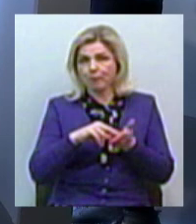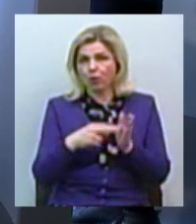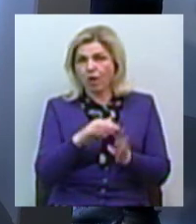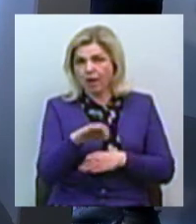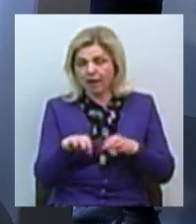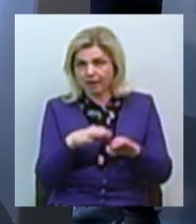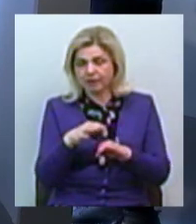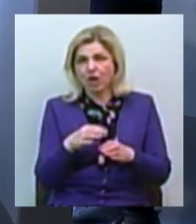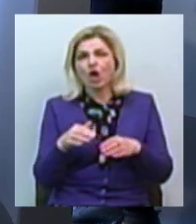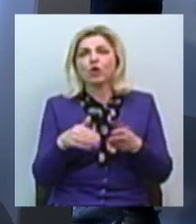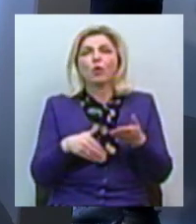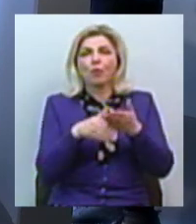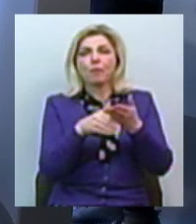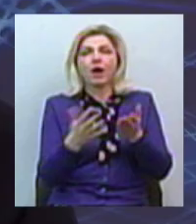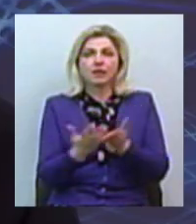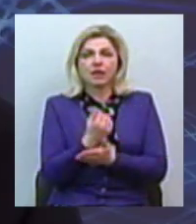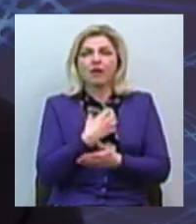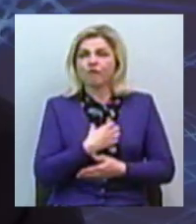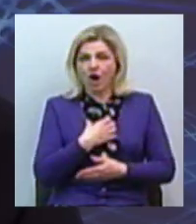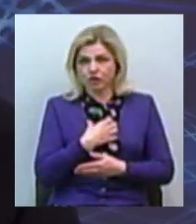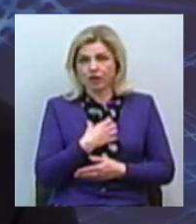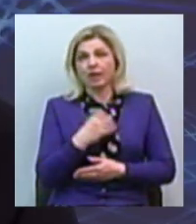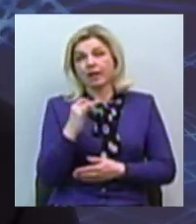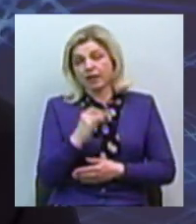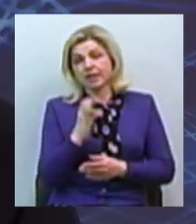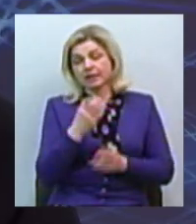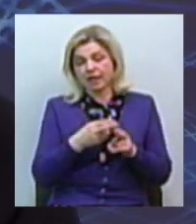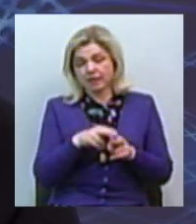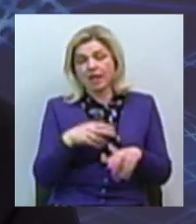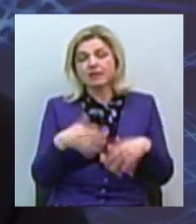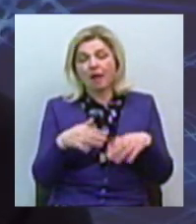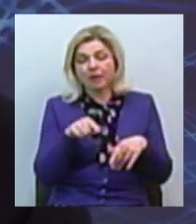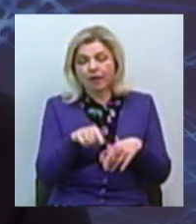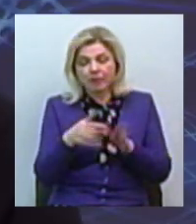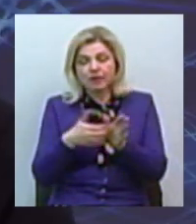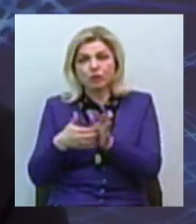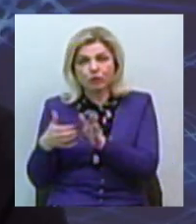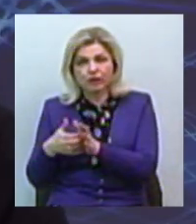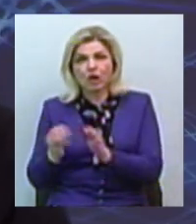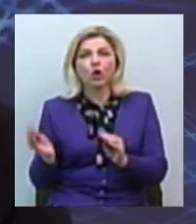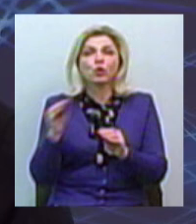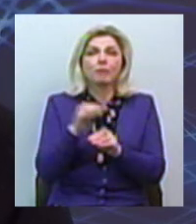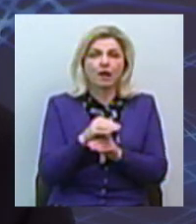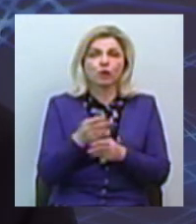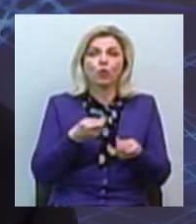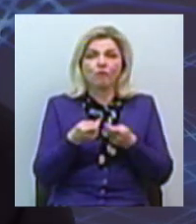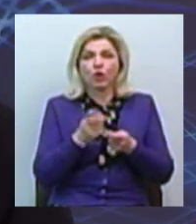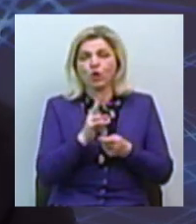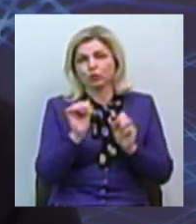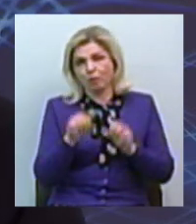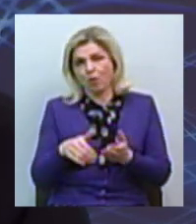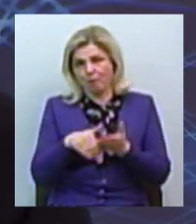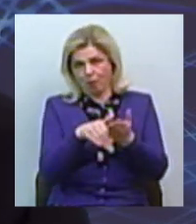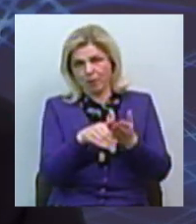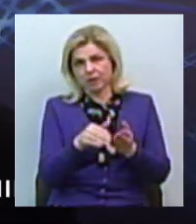знайти ключові слабкі місця і згідно з цими слабкими місцями добирають ментора, який зможе підтягнути ці